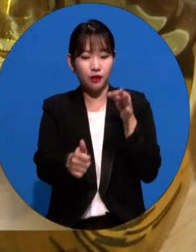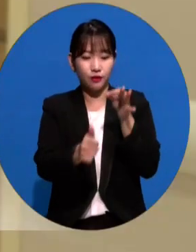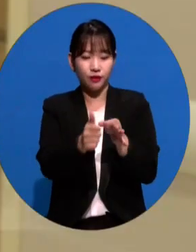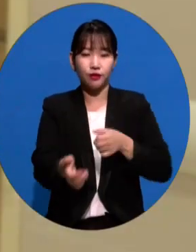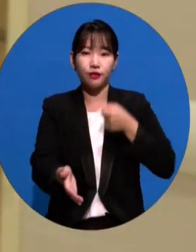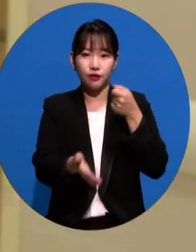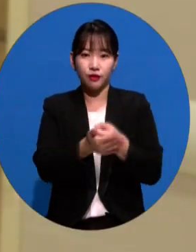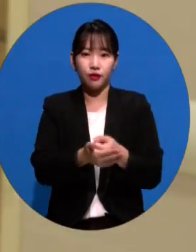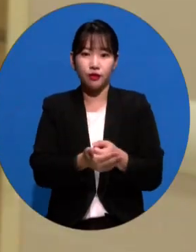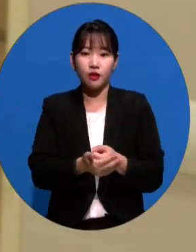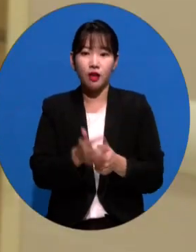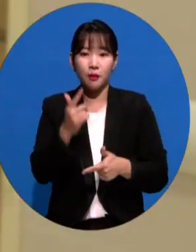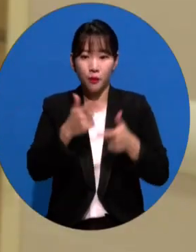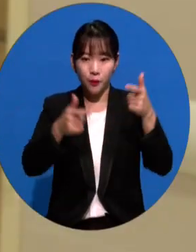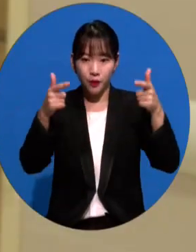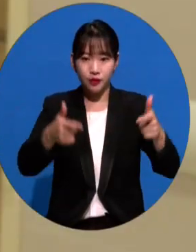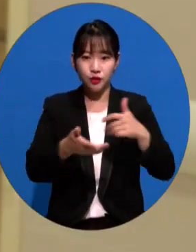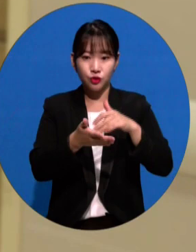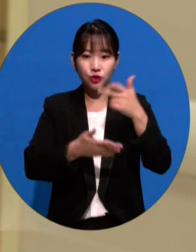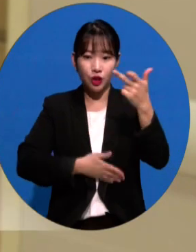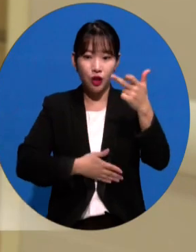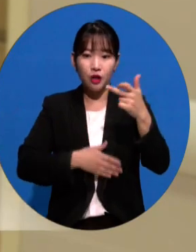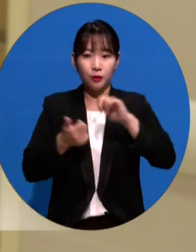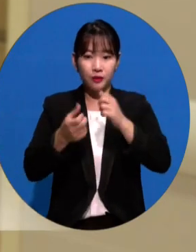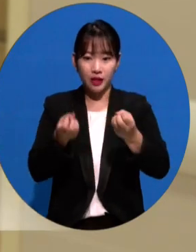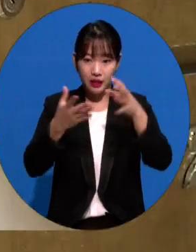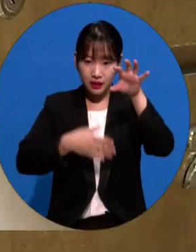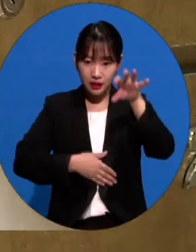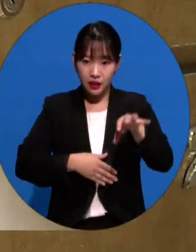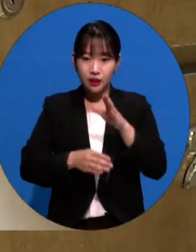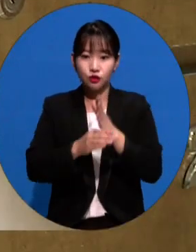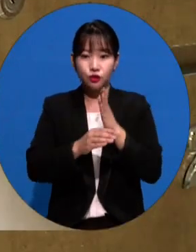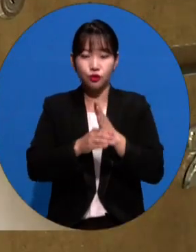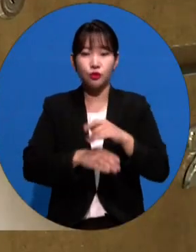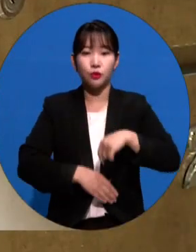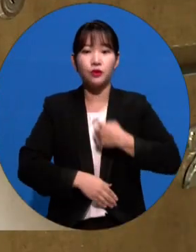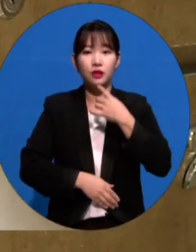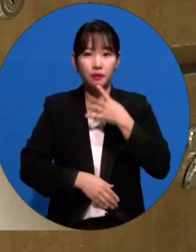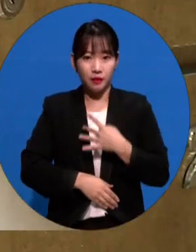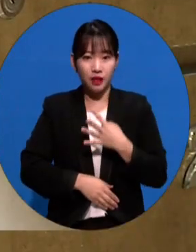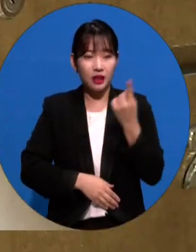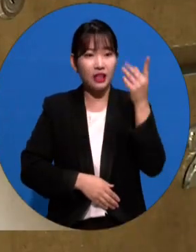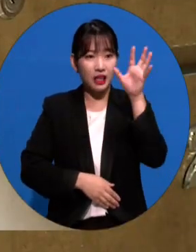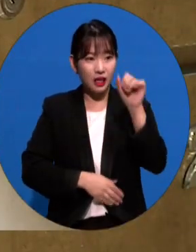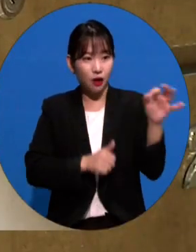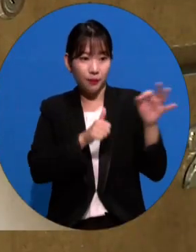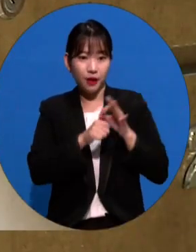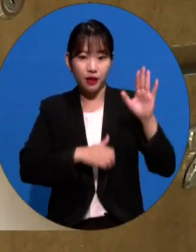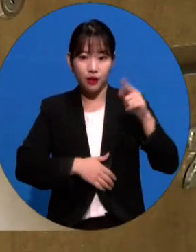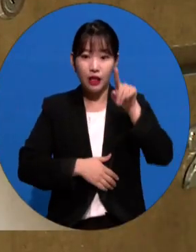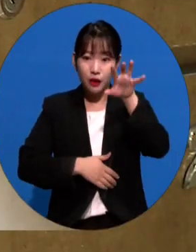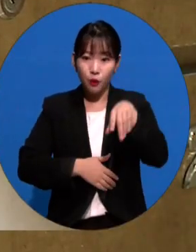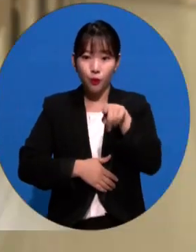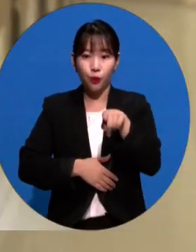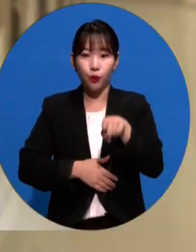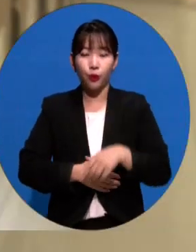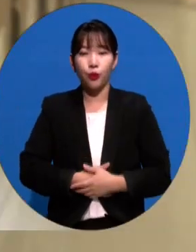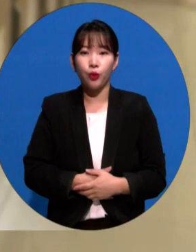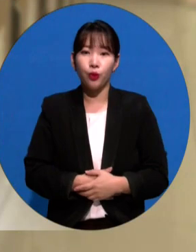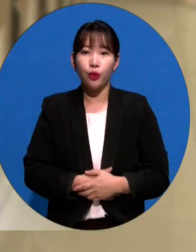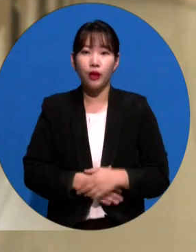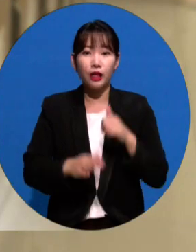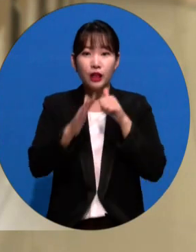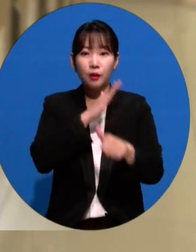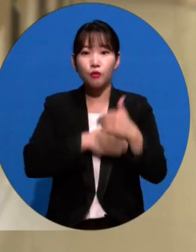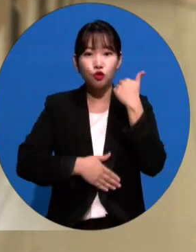결정했습니다. 목포 지역 17개 장례식장 가운데 유일하게 1억 원을 받게 될 이 장례식장은